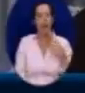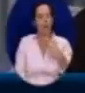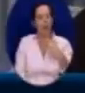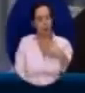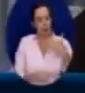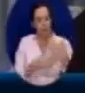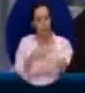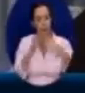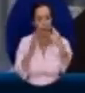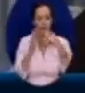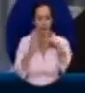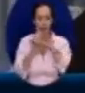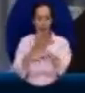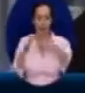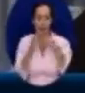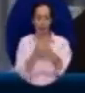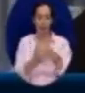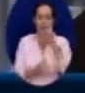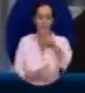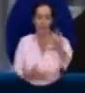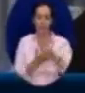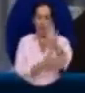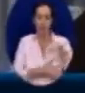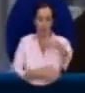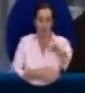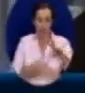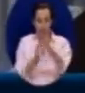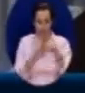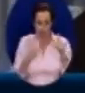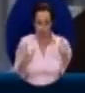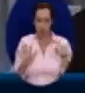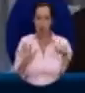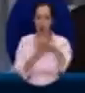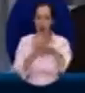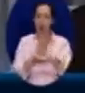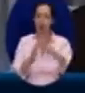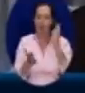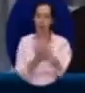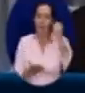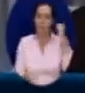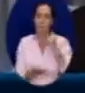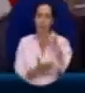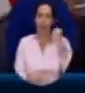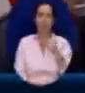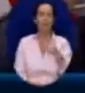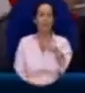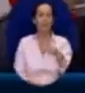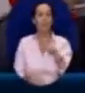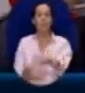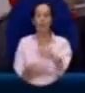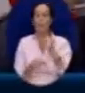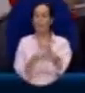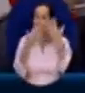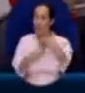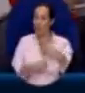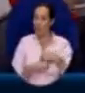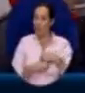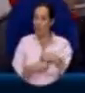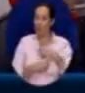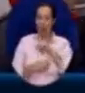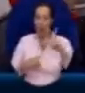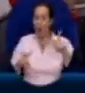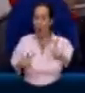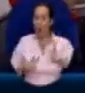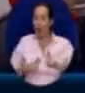אנחנו נסיים את החקיקה עד סוף 2015, כלומר, ב-2016 החוק יהיה בתוקף. וזה הזמן לעשות חשבון נפש, אל תחכו